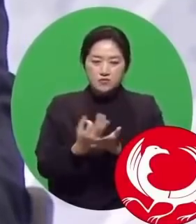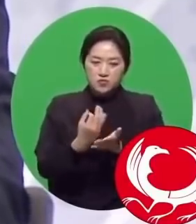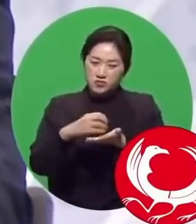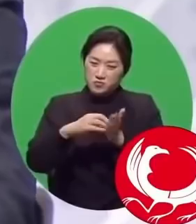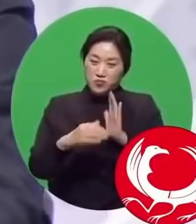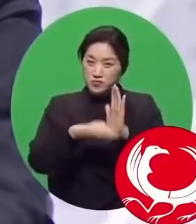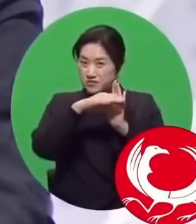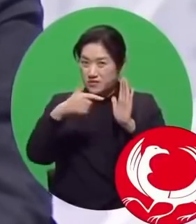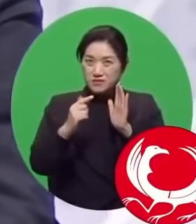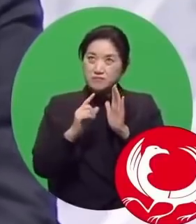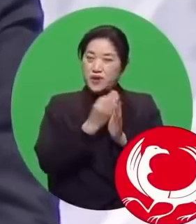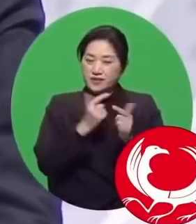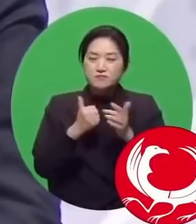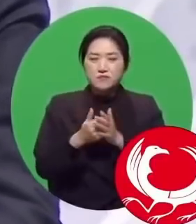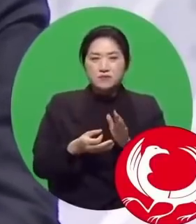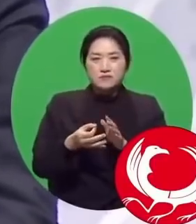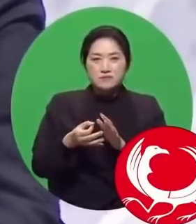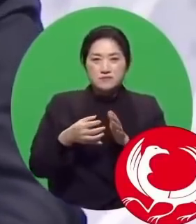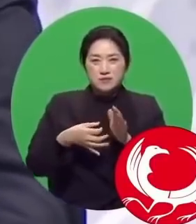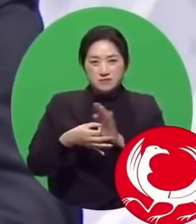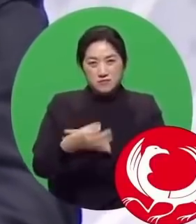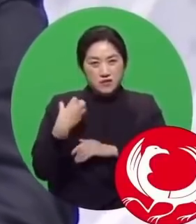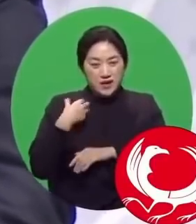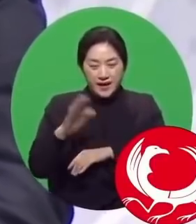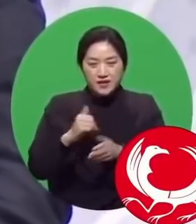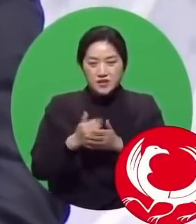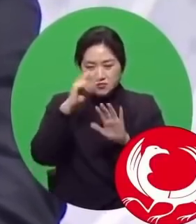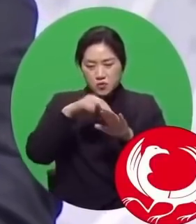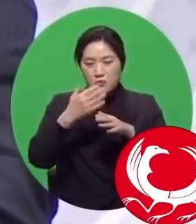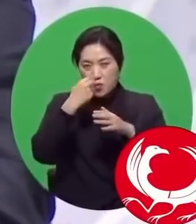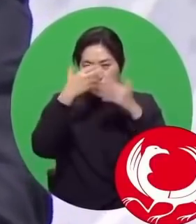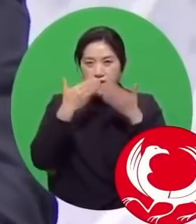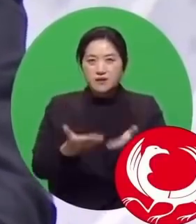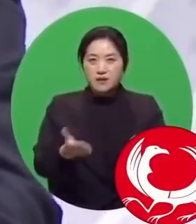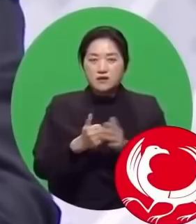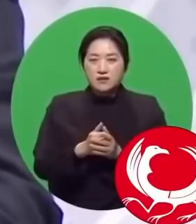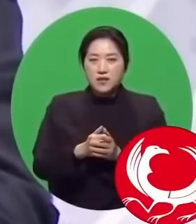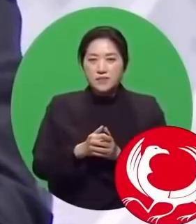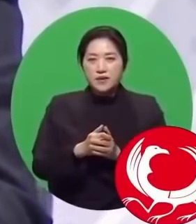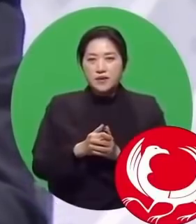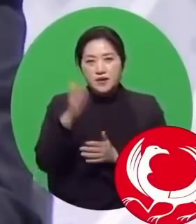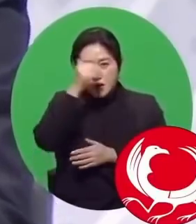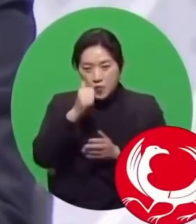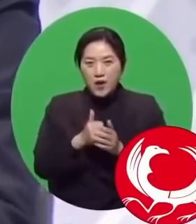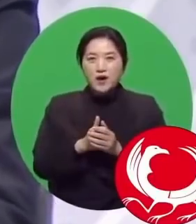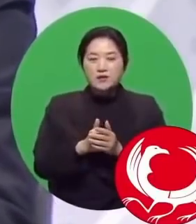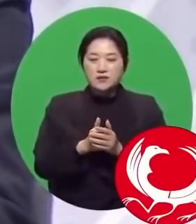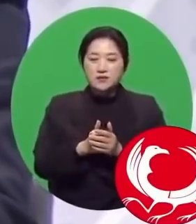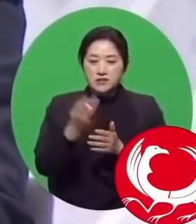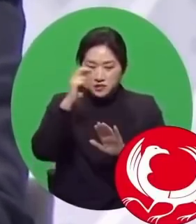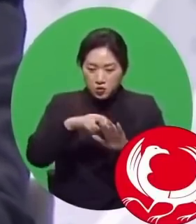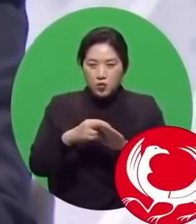않습니다. 의료보험도 우리 중 면제됩니다. 또 반려동물